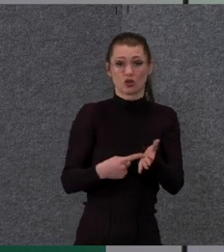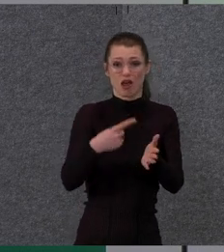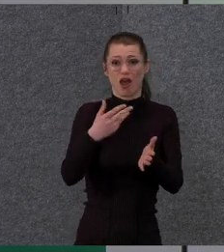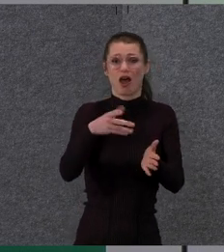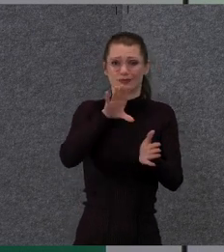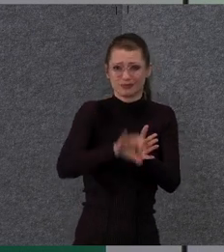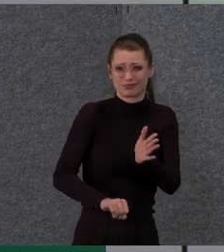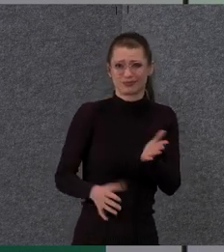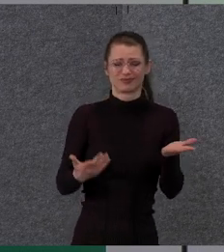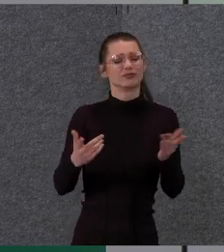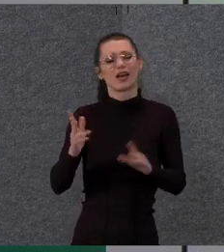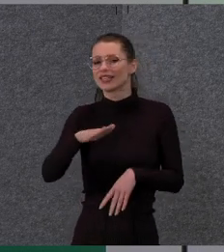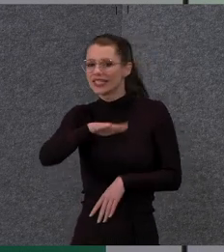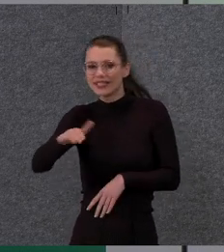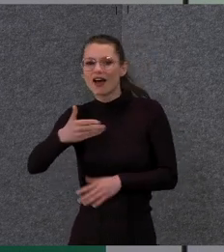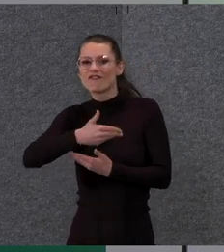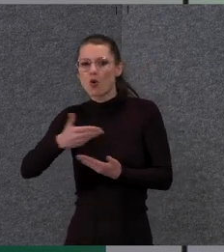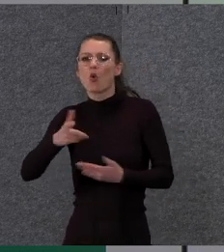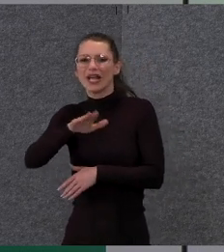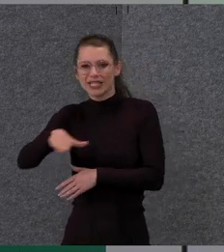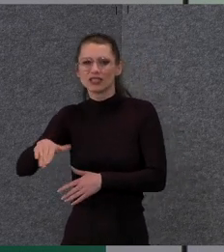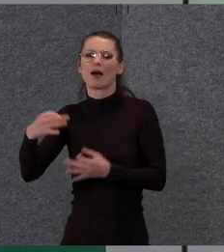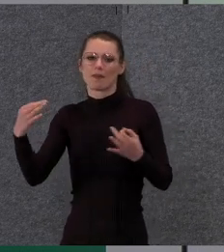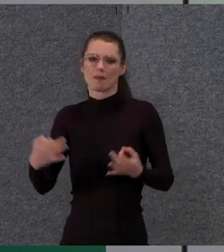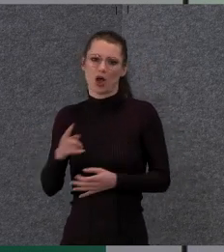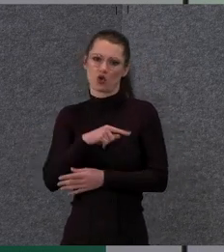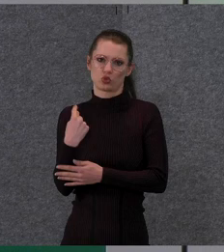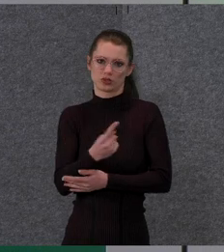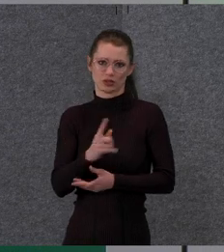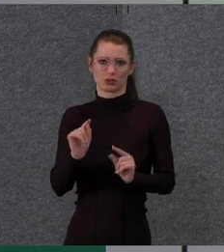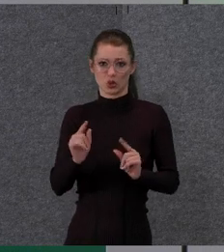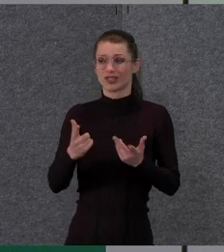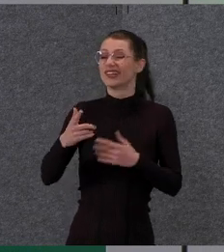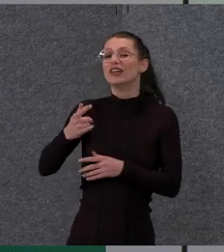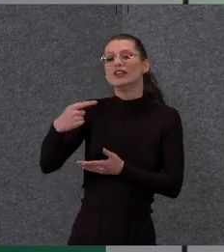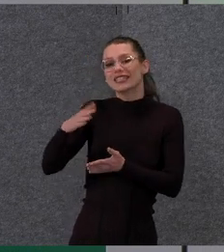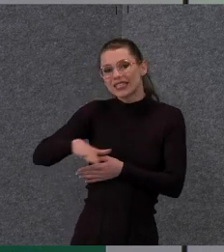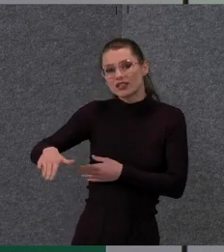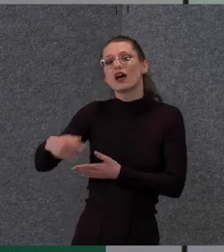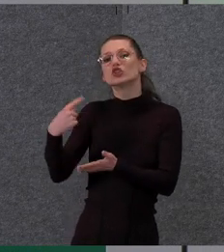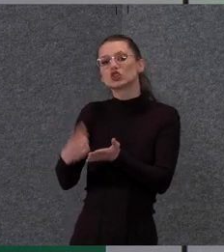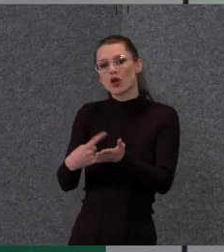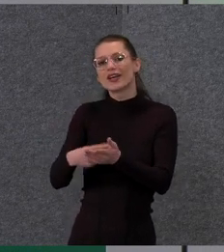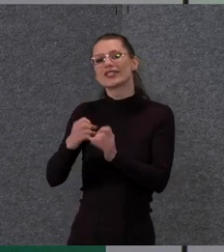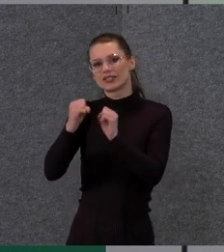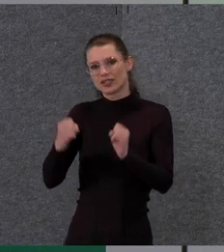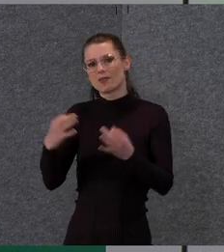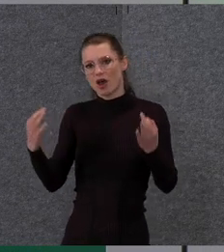müssen wir schauen, wo sind Kinder, weil Kinder brauchen uns und Kinder verdienen auch ein Steuersystem, was sie